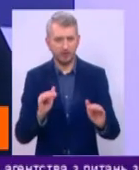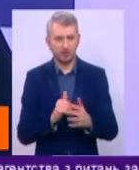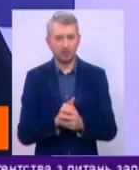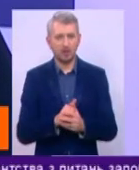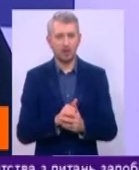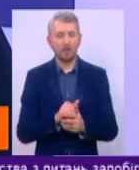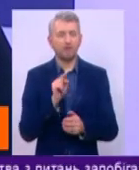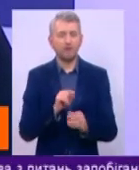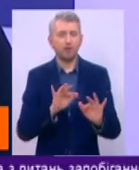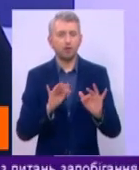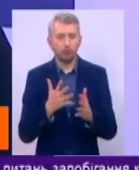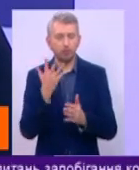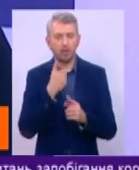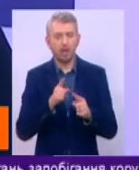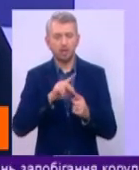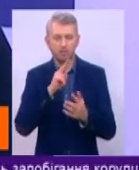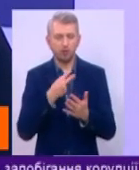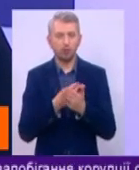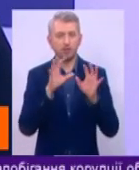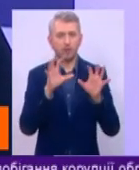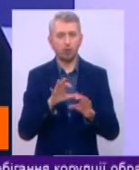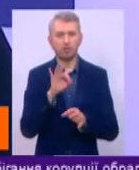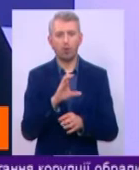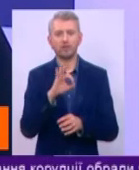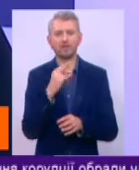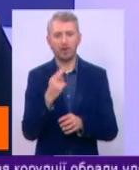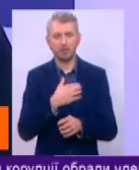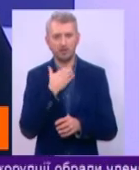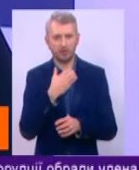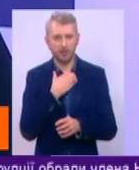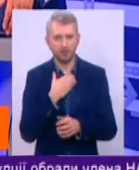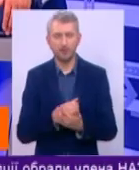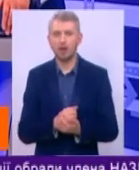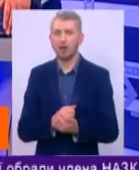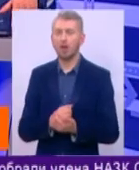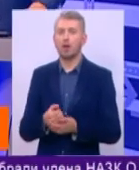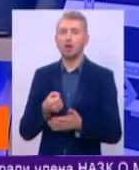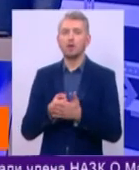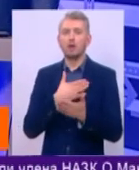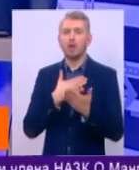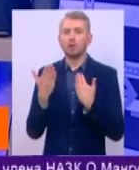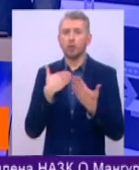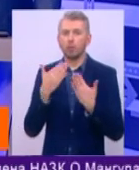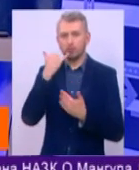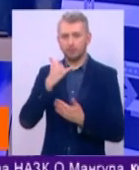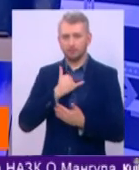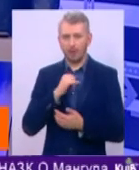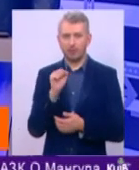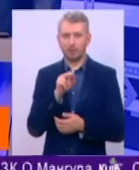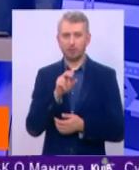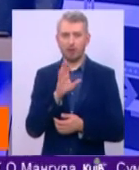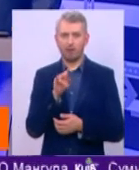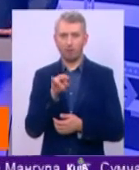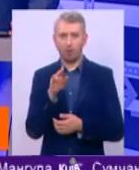в тех случаях, когда это предусмотрено законом о социальном страховании. Угу. Ну що ж, доєднується до нашого спілкування Андрій Павловський, експерт з